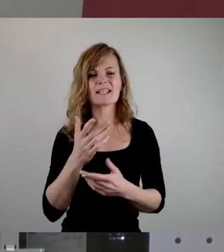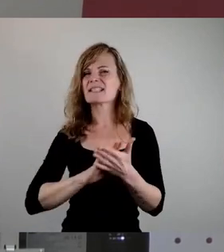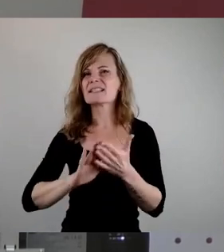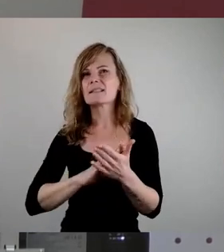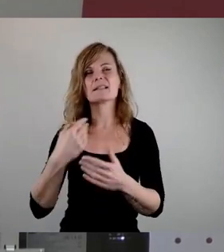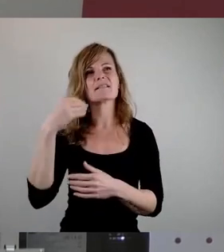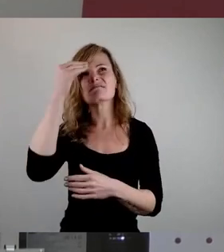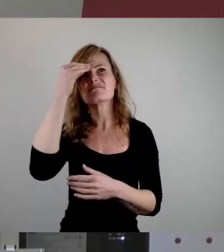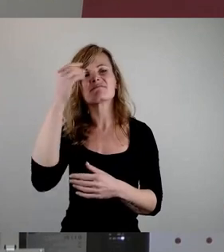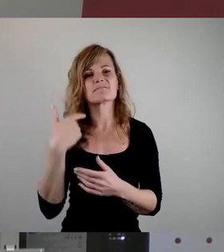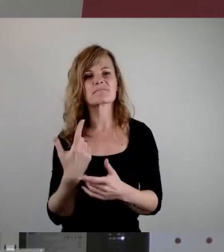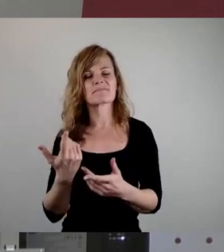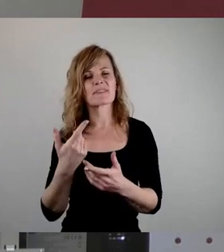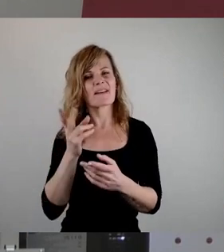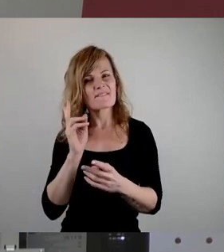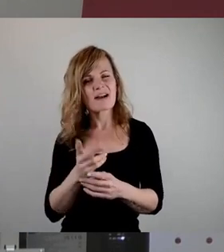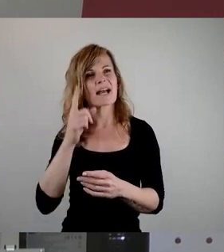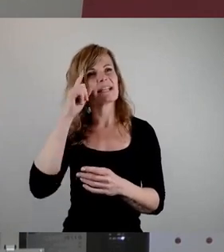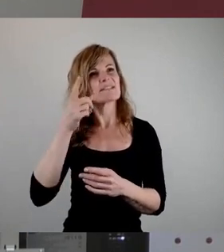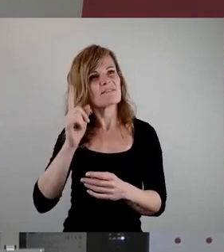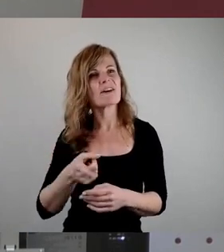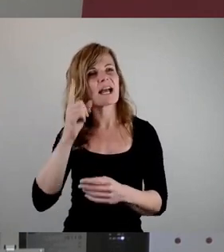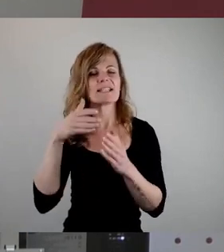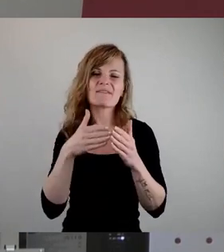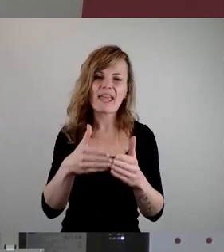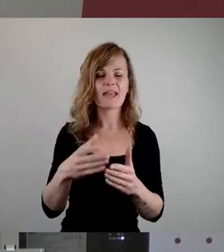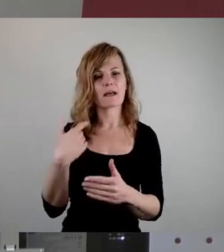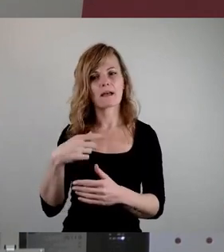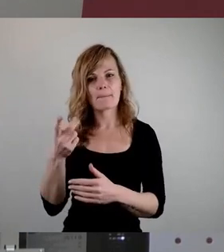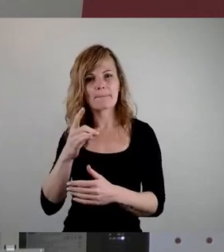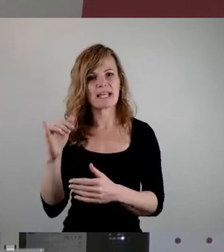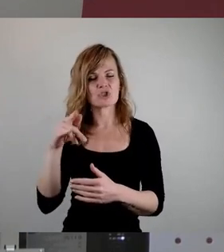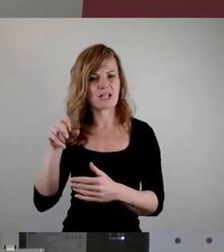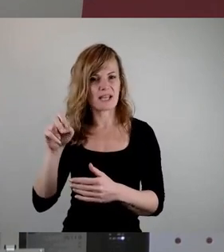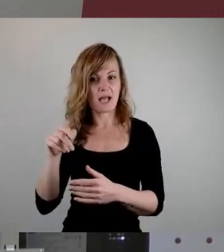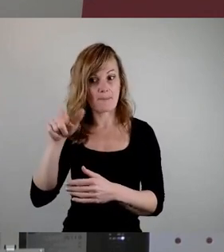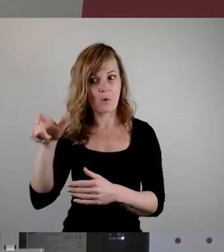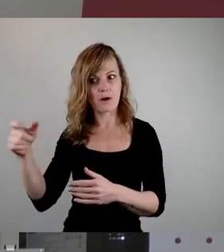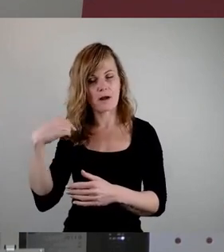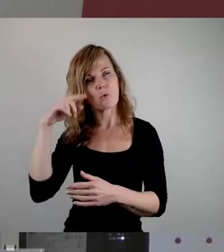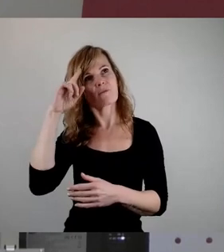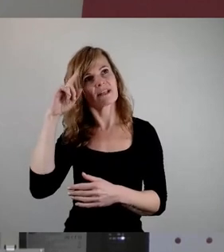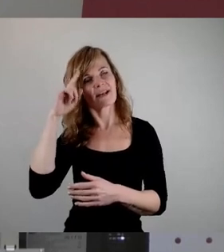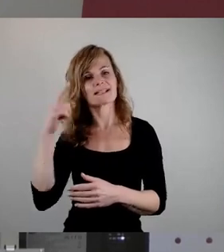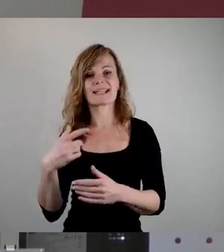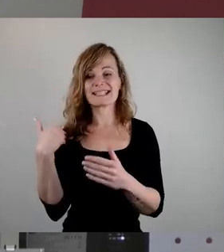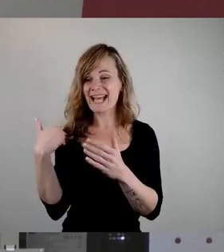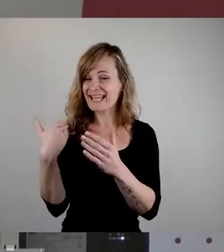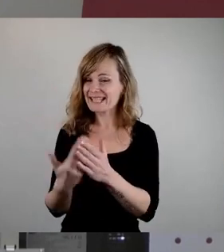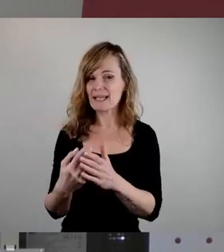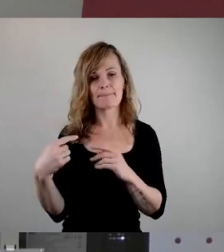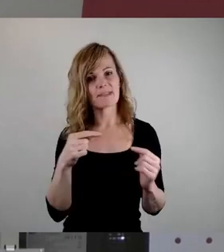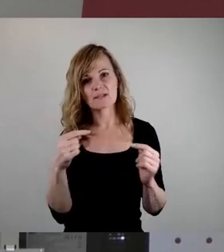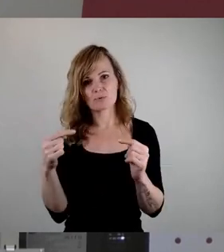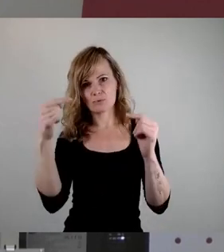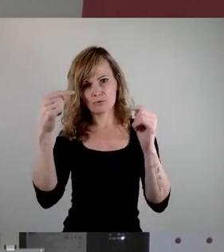Pieschnerinnen und Pieschner verschwunden ist. Und seitdem tobt eine Diskussion, die mittlerweile, glaube ich, sehr, sehr viele unterschiedliche